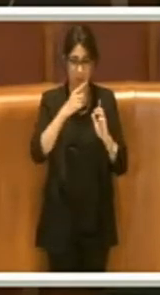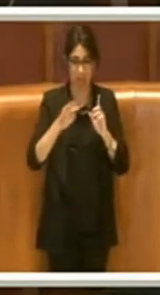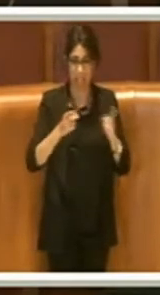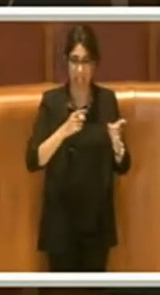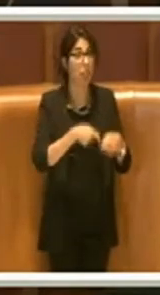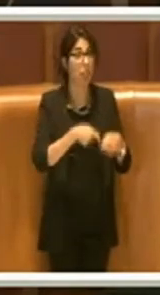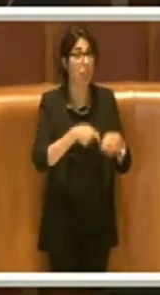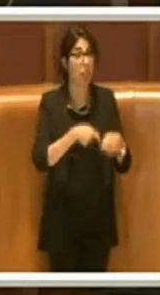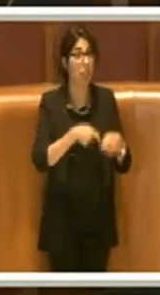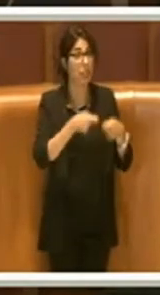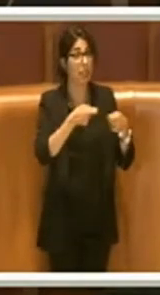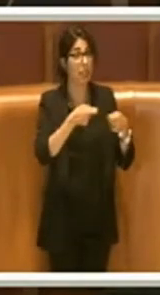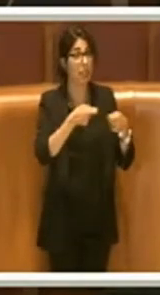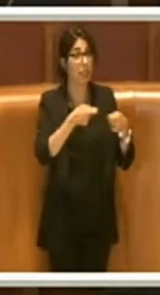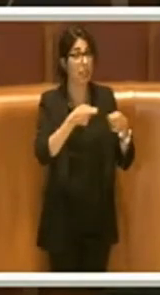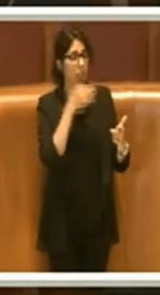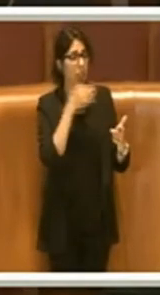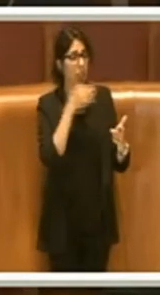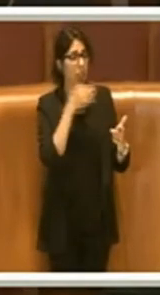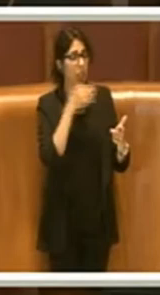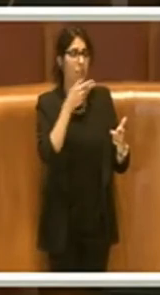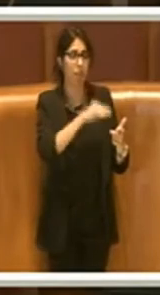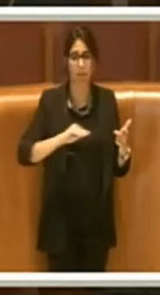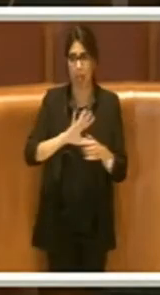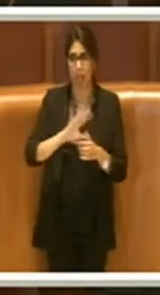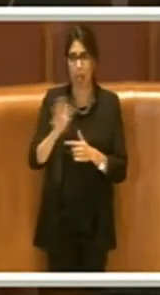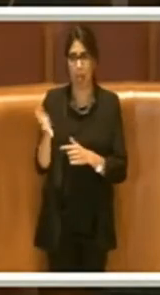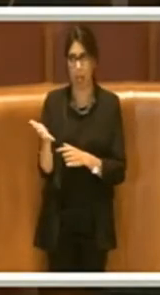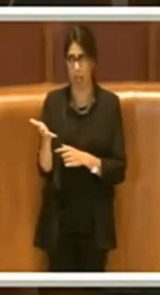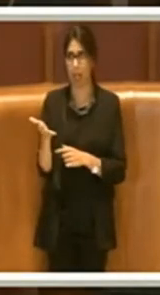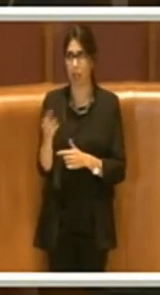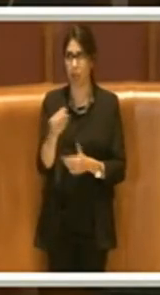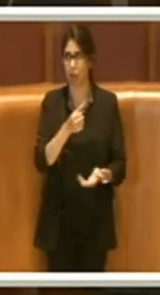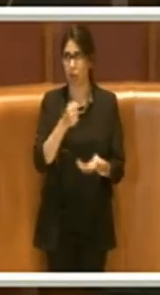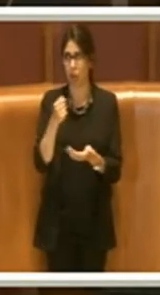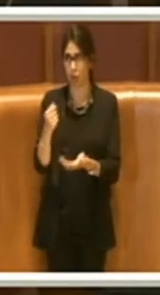disposizione per altro. Quindi,